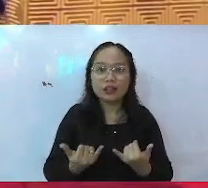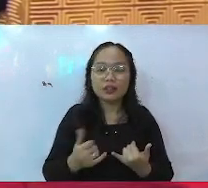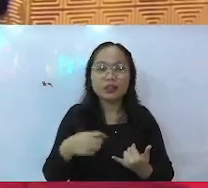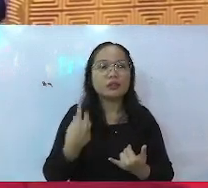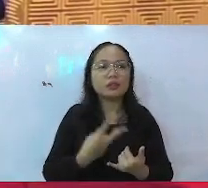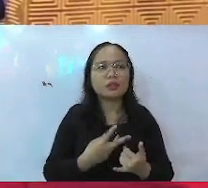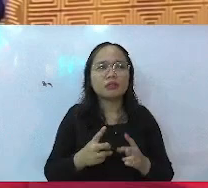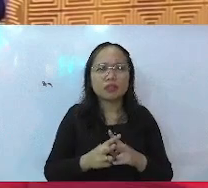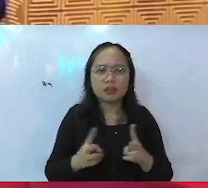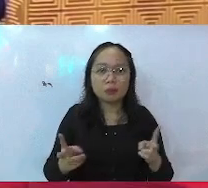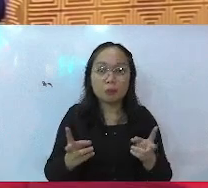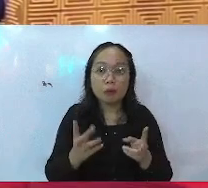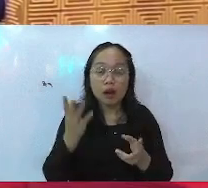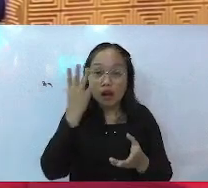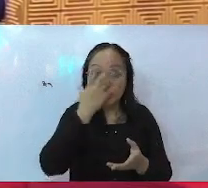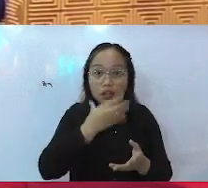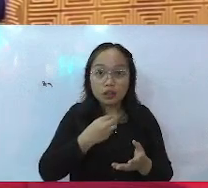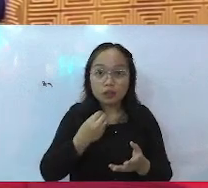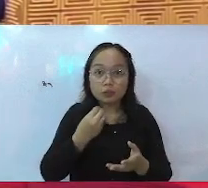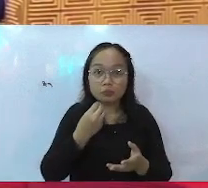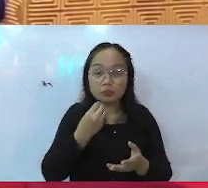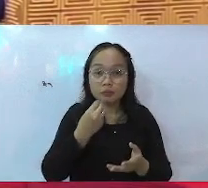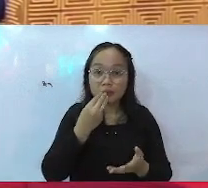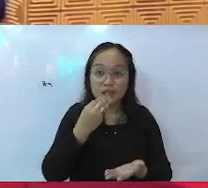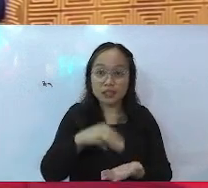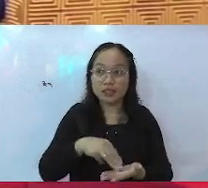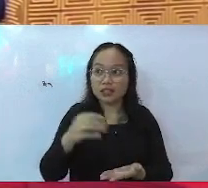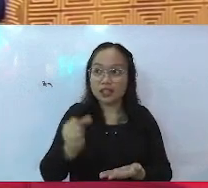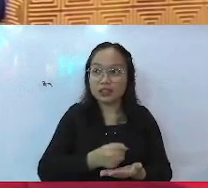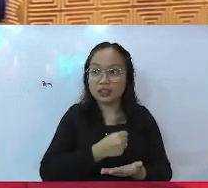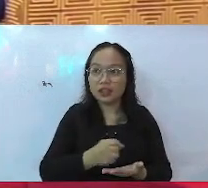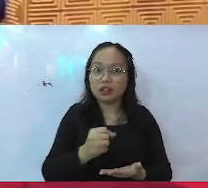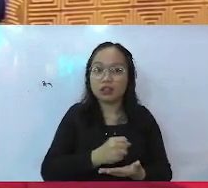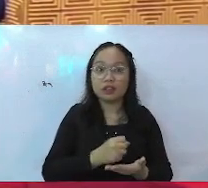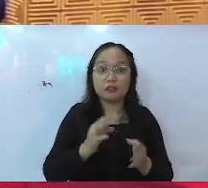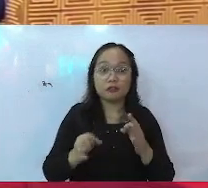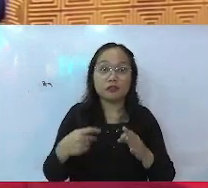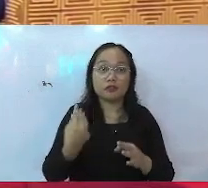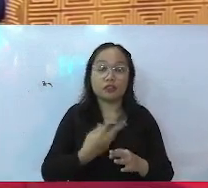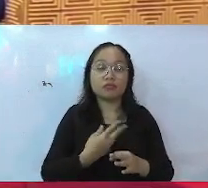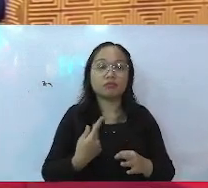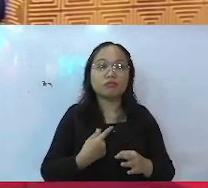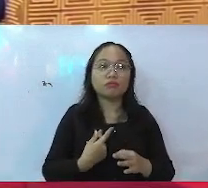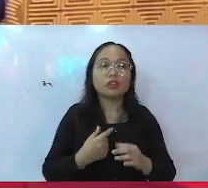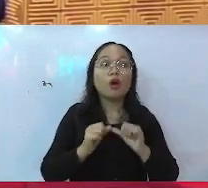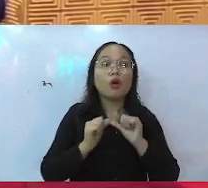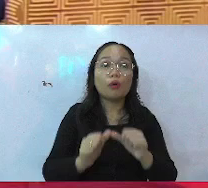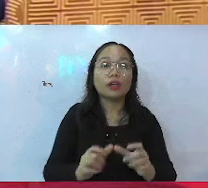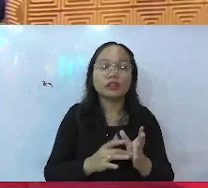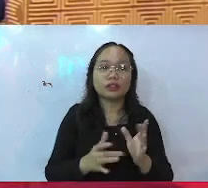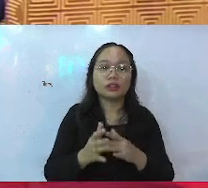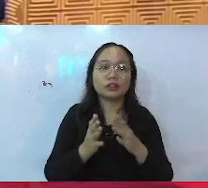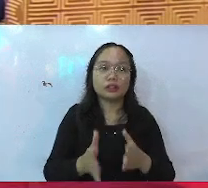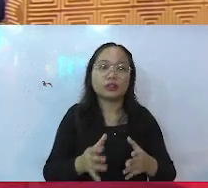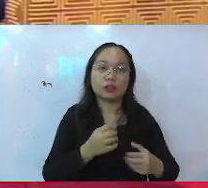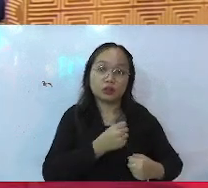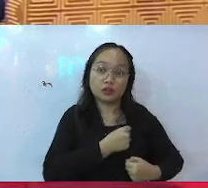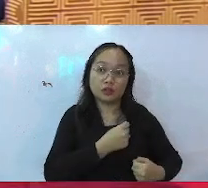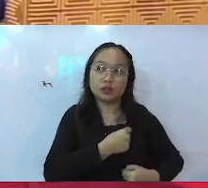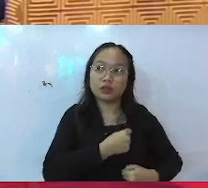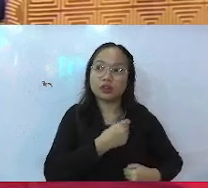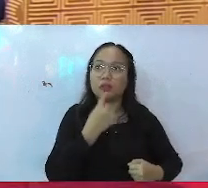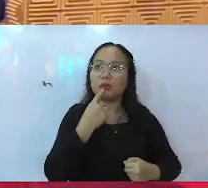napakatapang ng awitin na ito eh kung merong onward Christian soldier an yung mga matatapang na awitin sa zbook na paborito ko eh